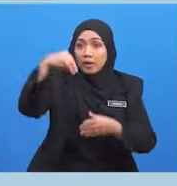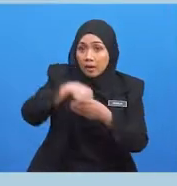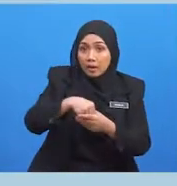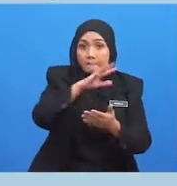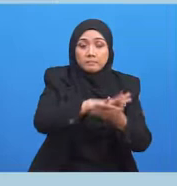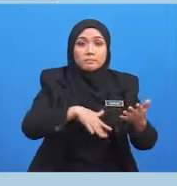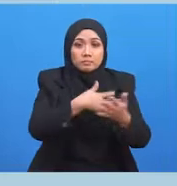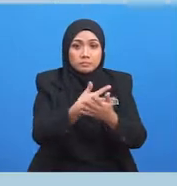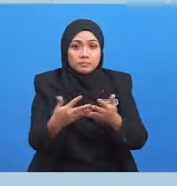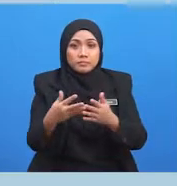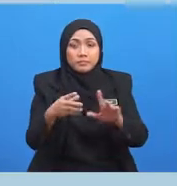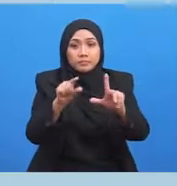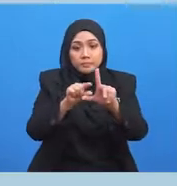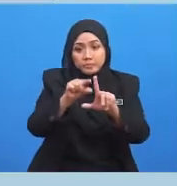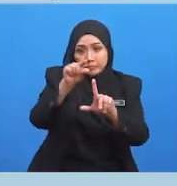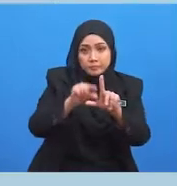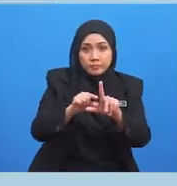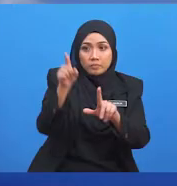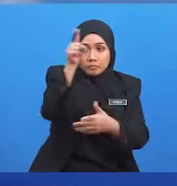jadual dan graf bar.